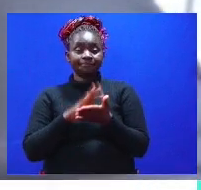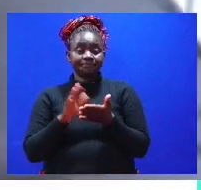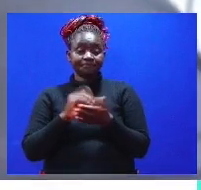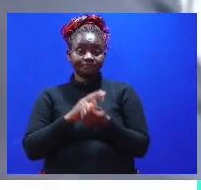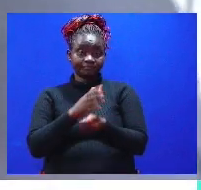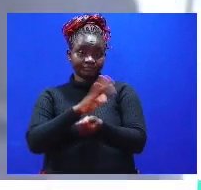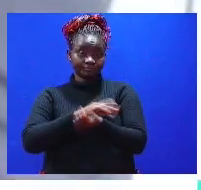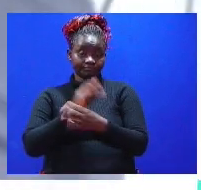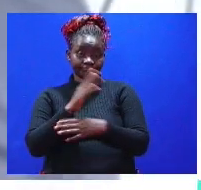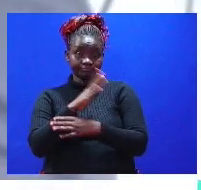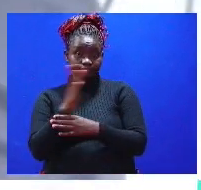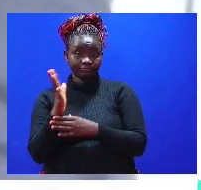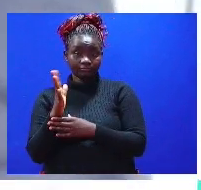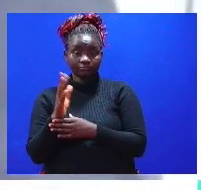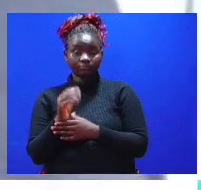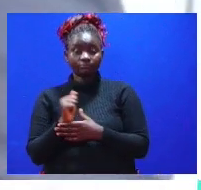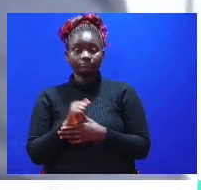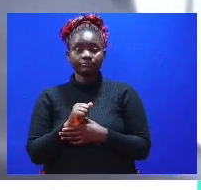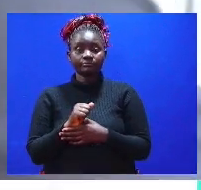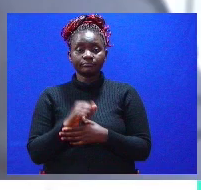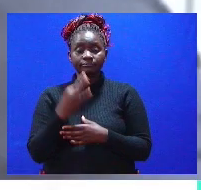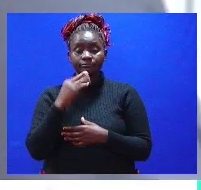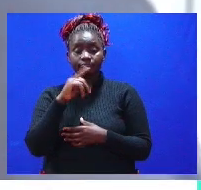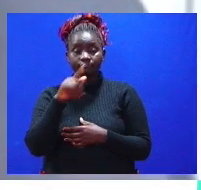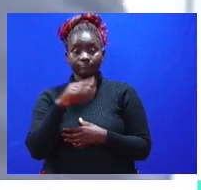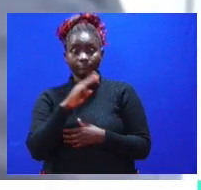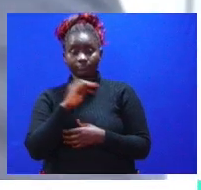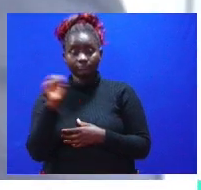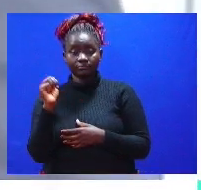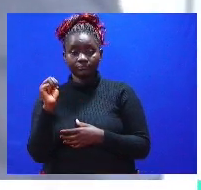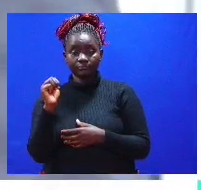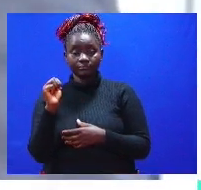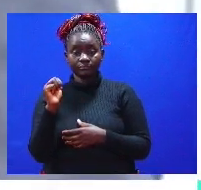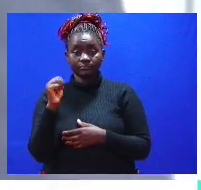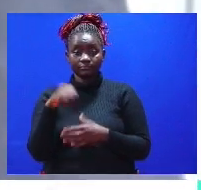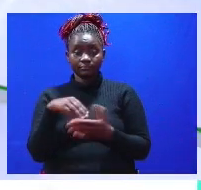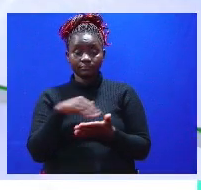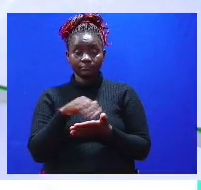of trees probably by 3 million within the county. We have that program and